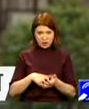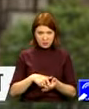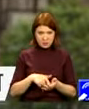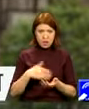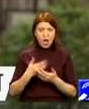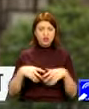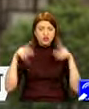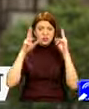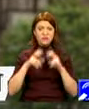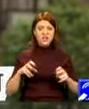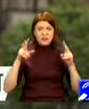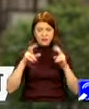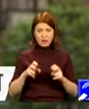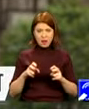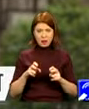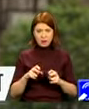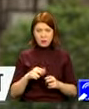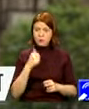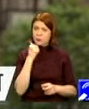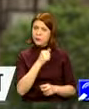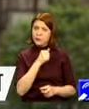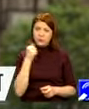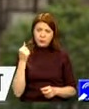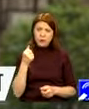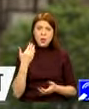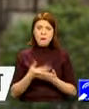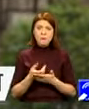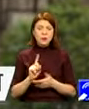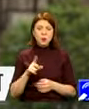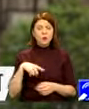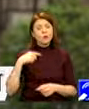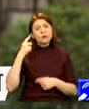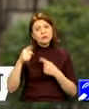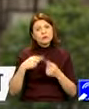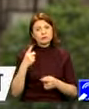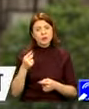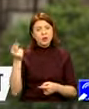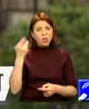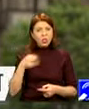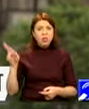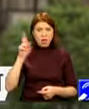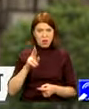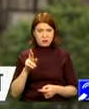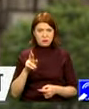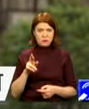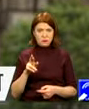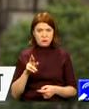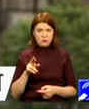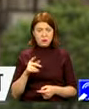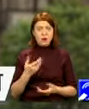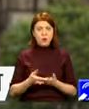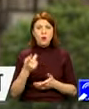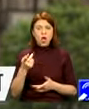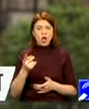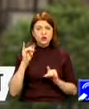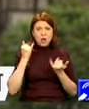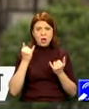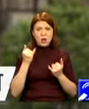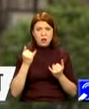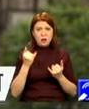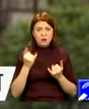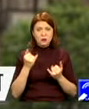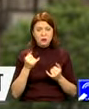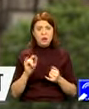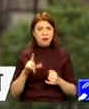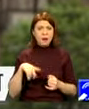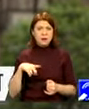această verificare la sânge pentru a nu avea încă o dată un astfel de incident,